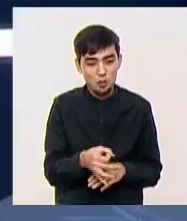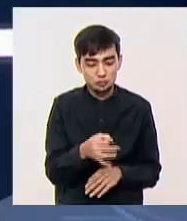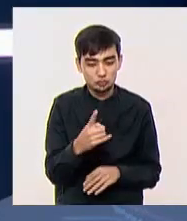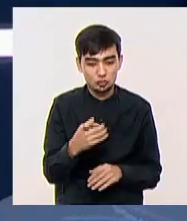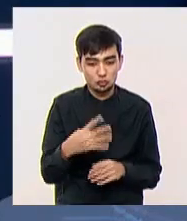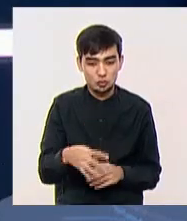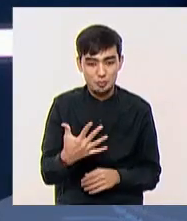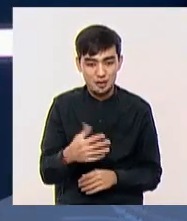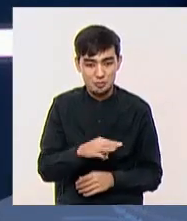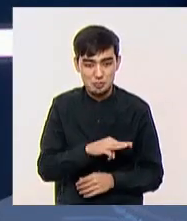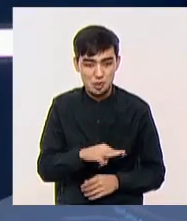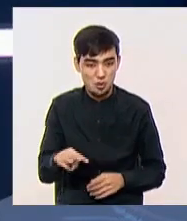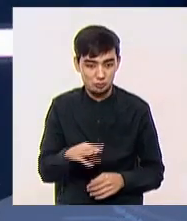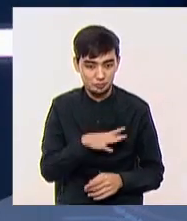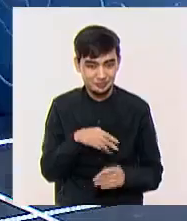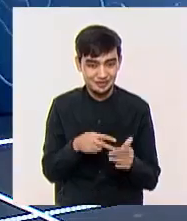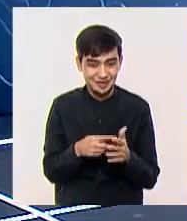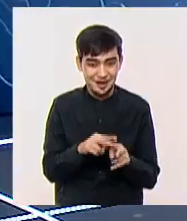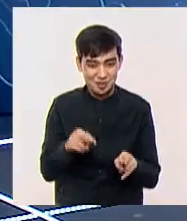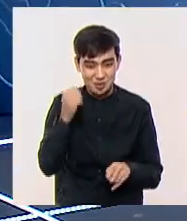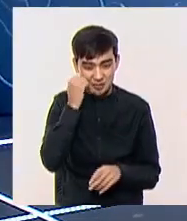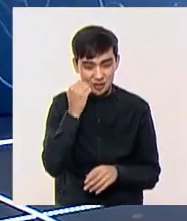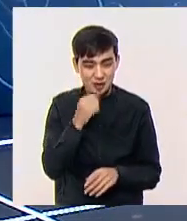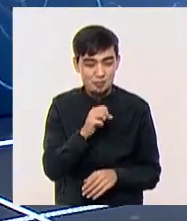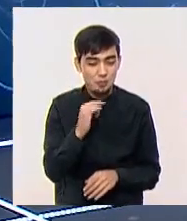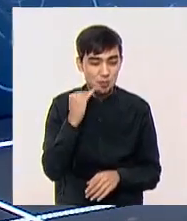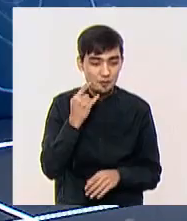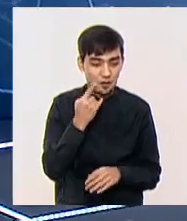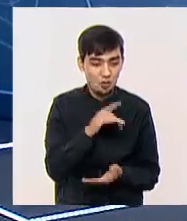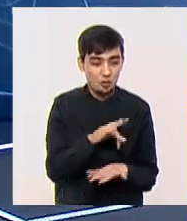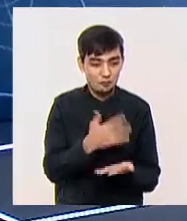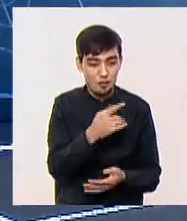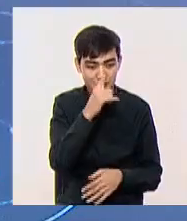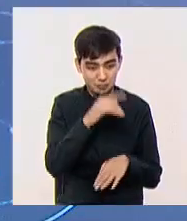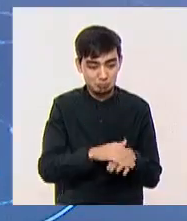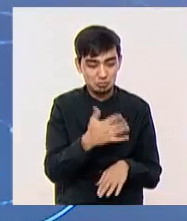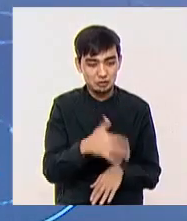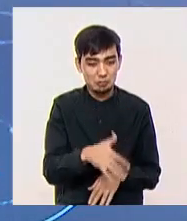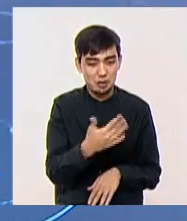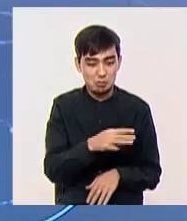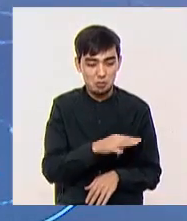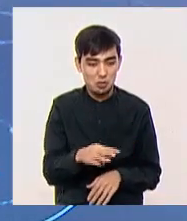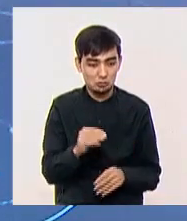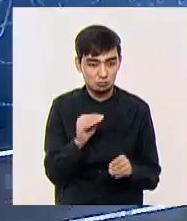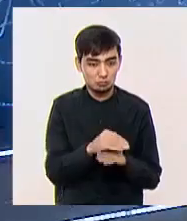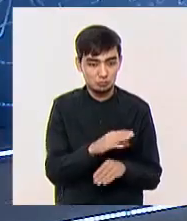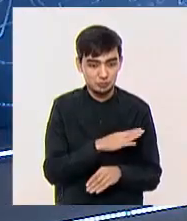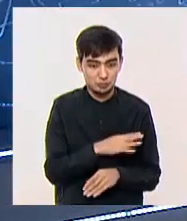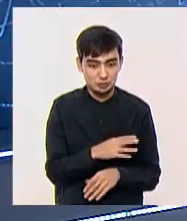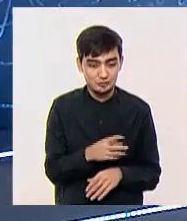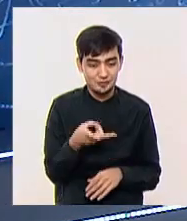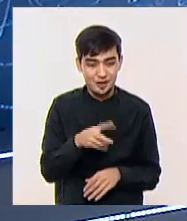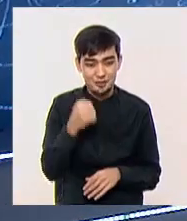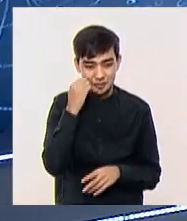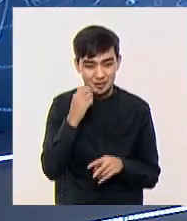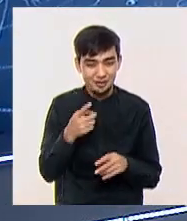145 миллион теңгеге бағаланған дәл осындай монументті Павлодар қаласының әкімдігі 55 миллион теңгеге орнатқан. Екі